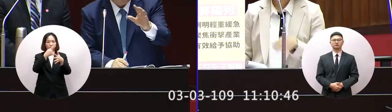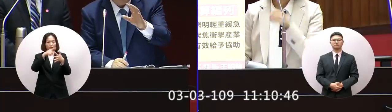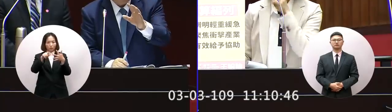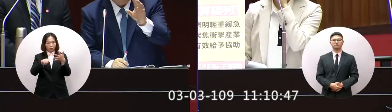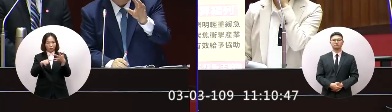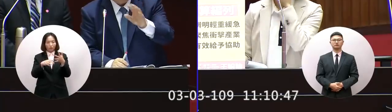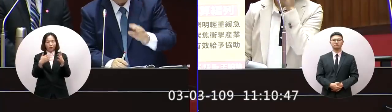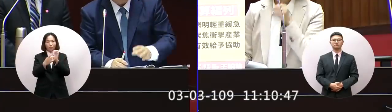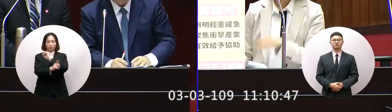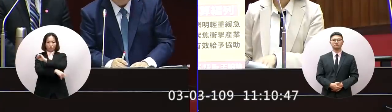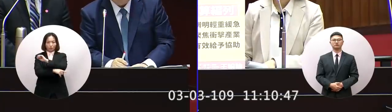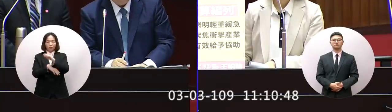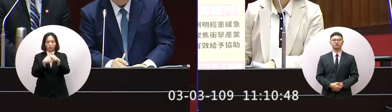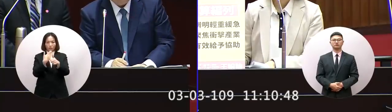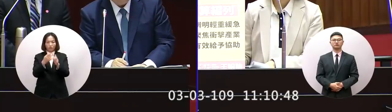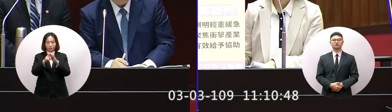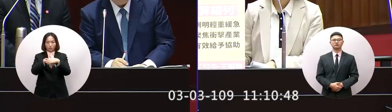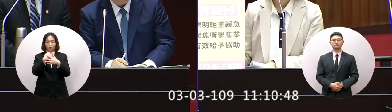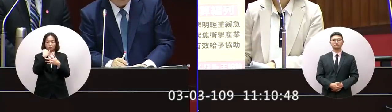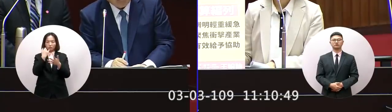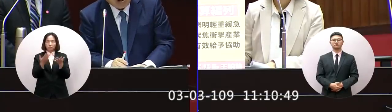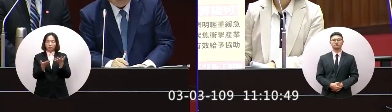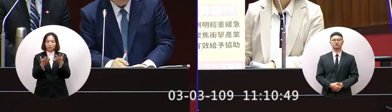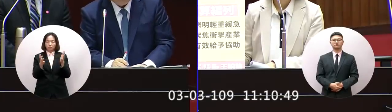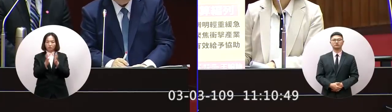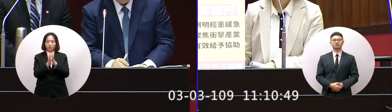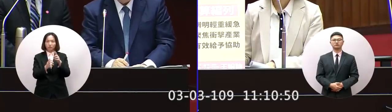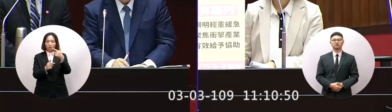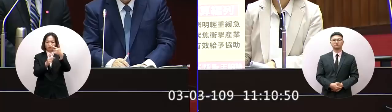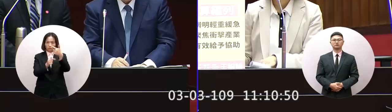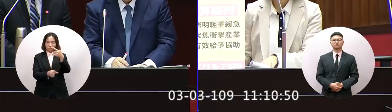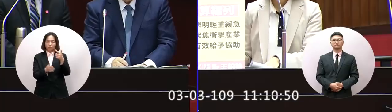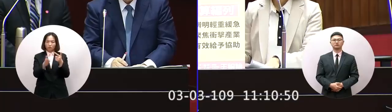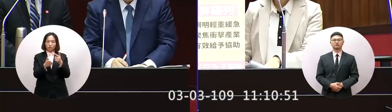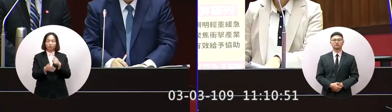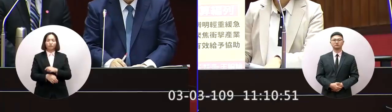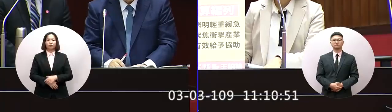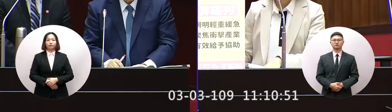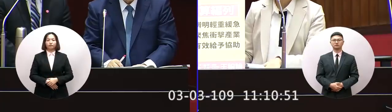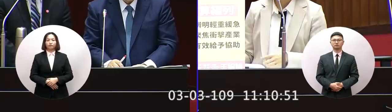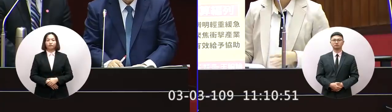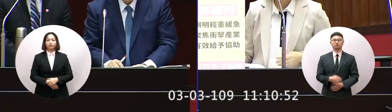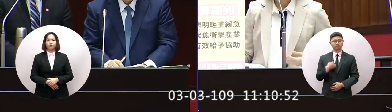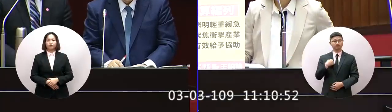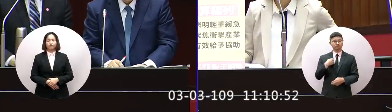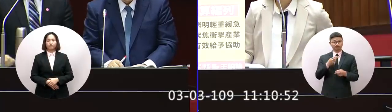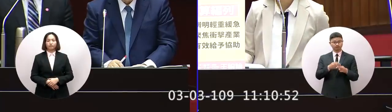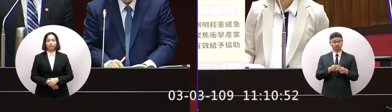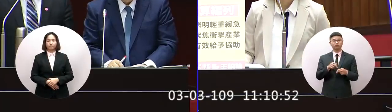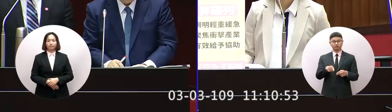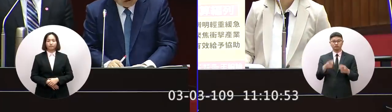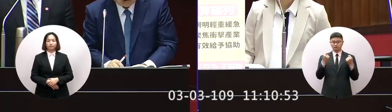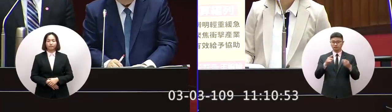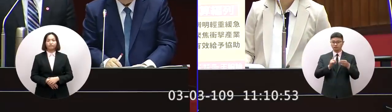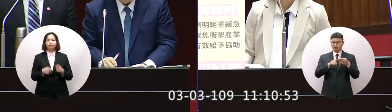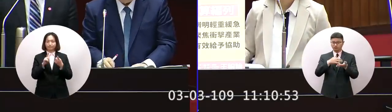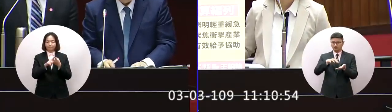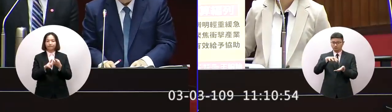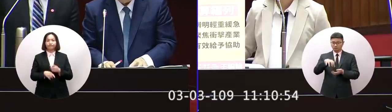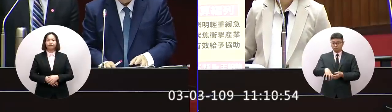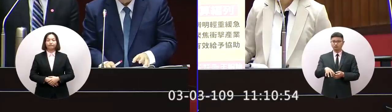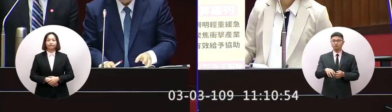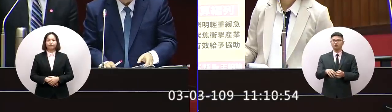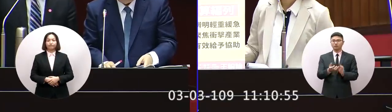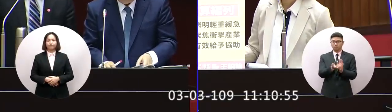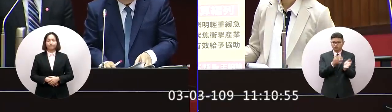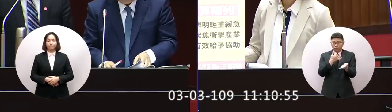所以我们最后只能够容纳大概600亿左右。 所以相信应该也是符合原本主计处提出来的那几项编列原